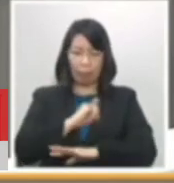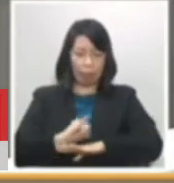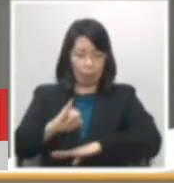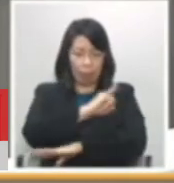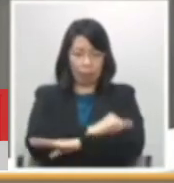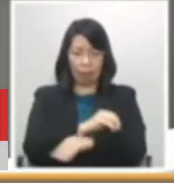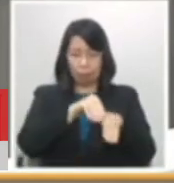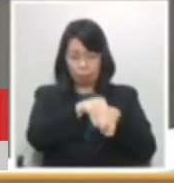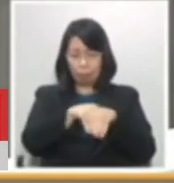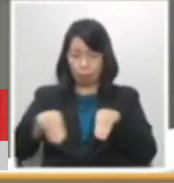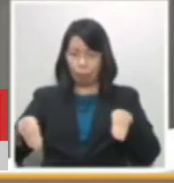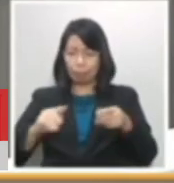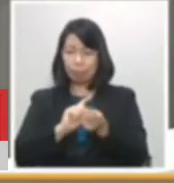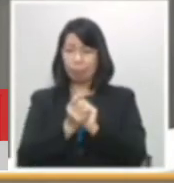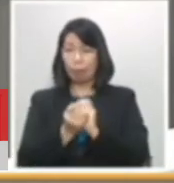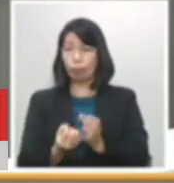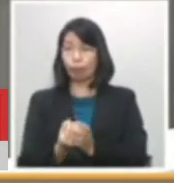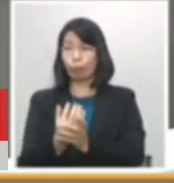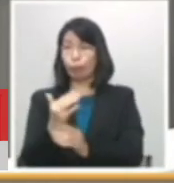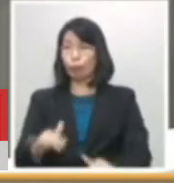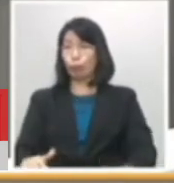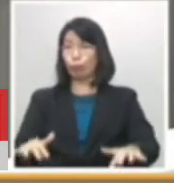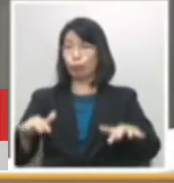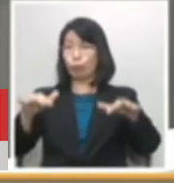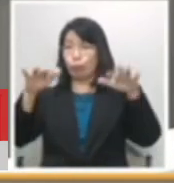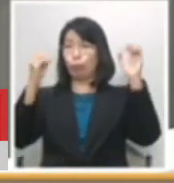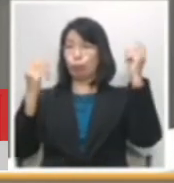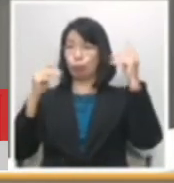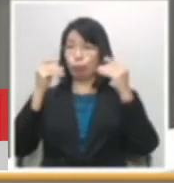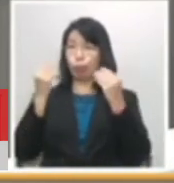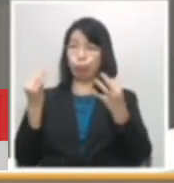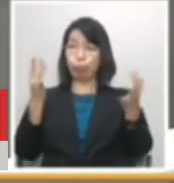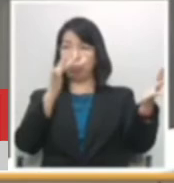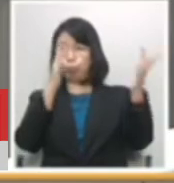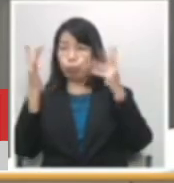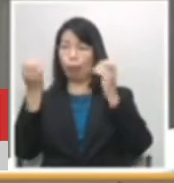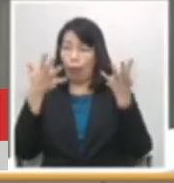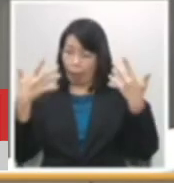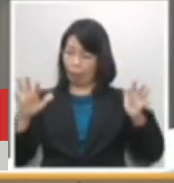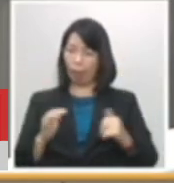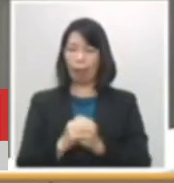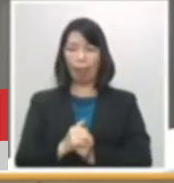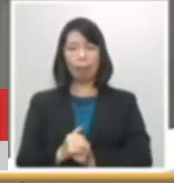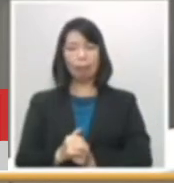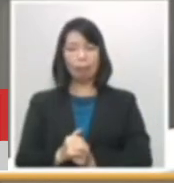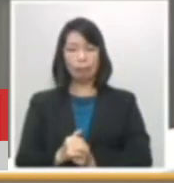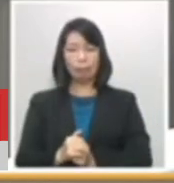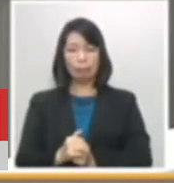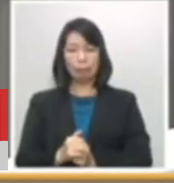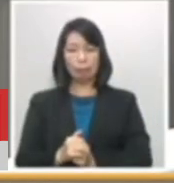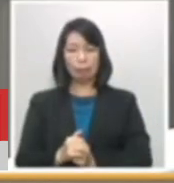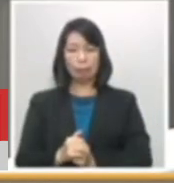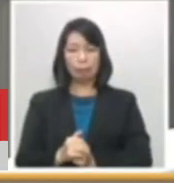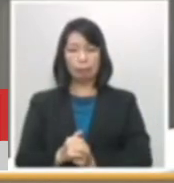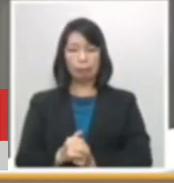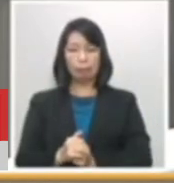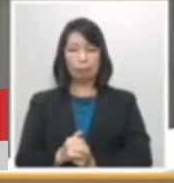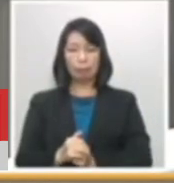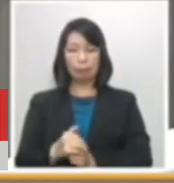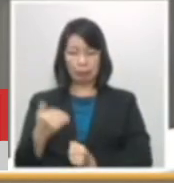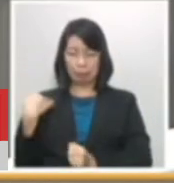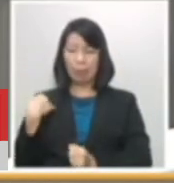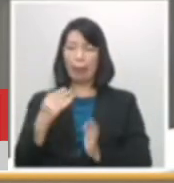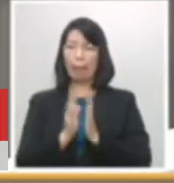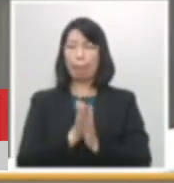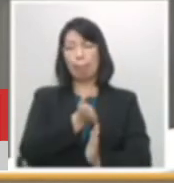านปลูกโดยไม่ใช่งบประมาณราชการหลายองค์นะพระสายธรรมยุทธ์สายอาจารย์มั่นเนี่ยปุริรัตโ